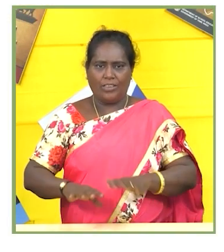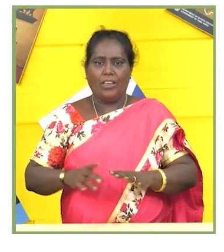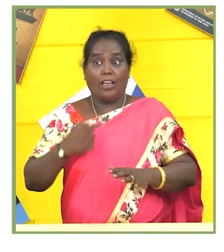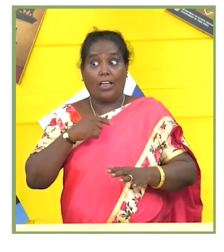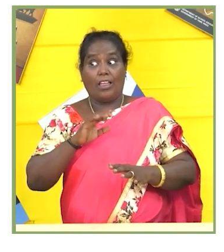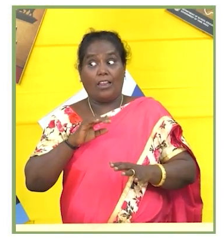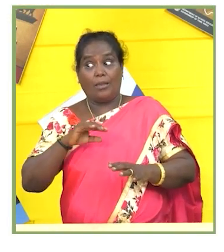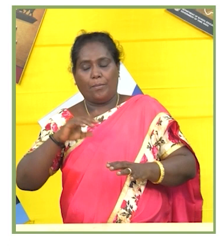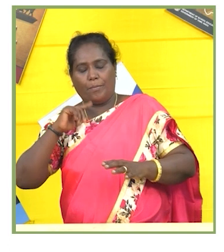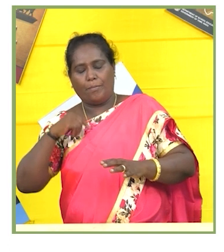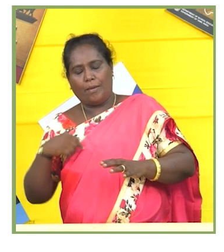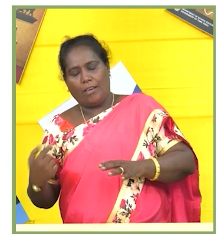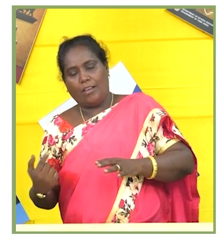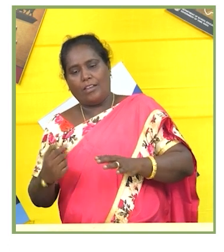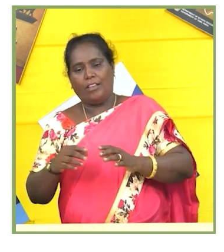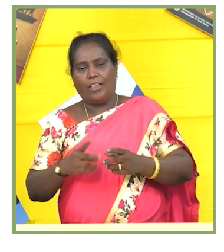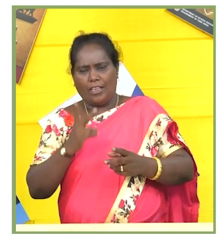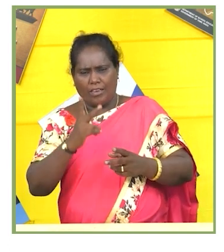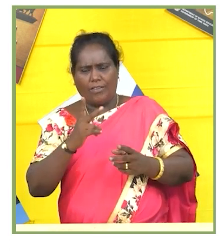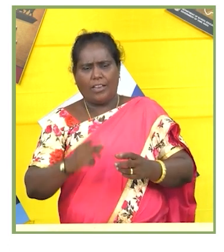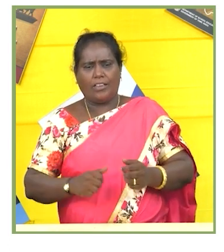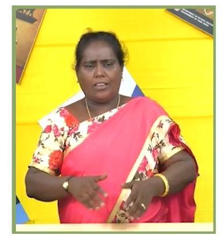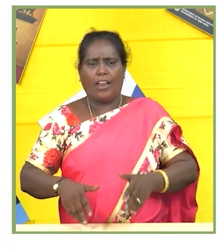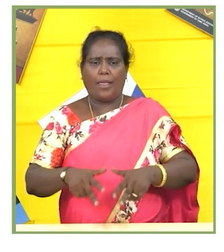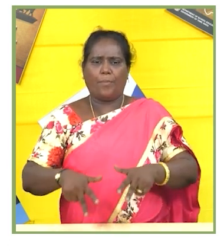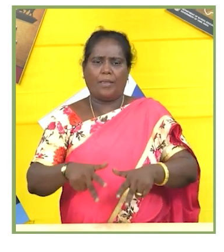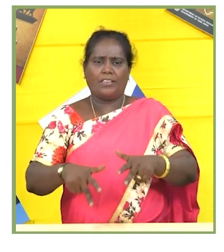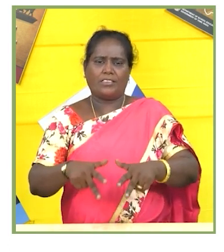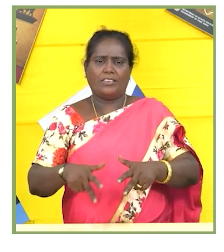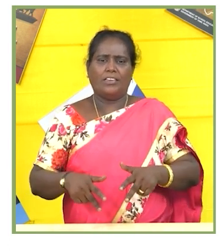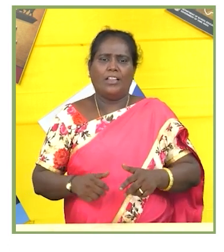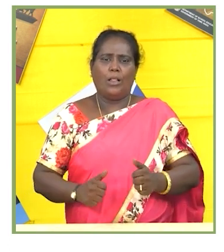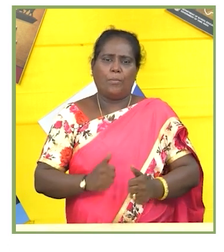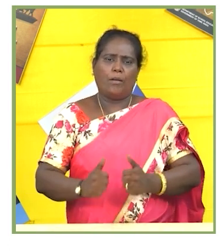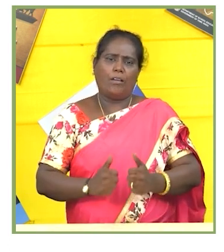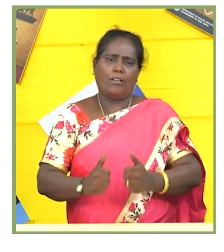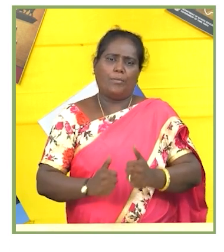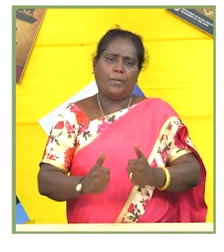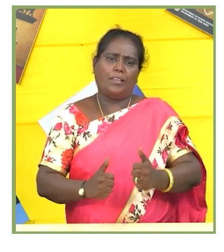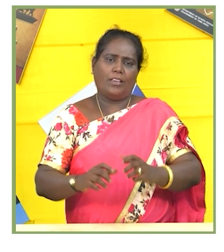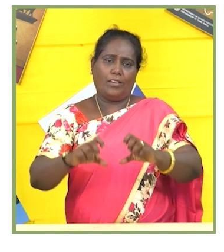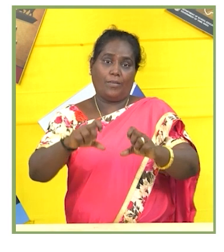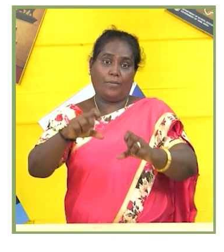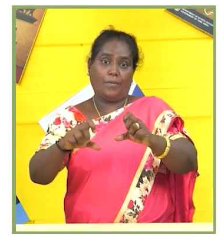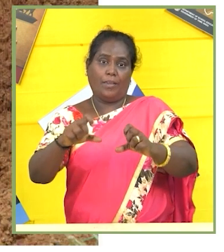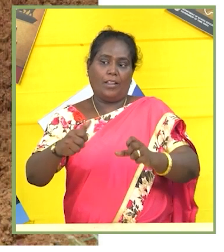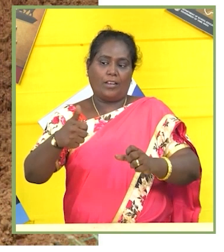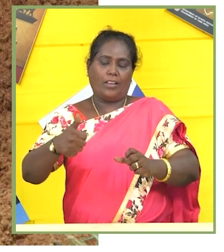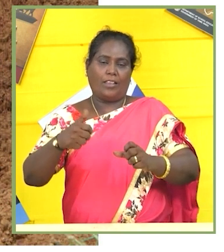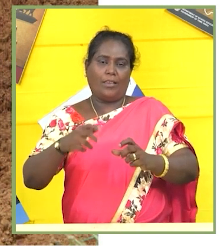தரப்படுகிறது. மேலும் நீச்சல் பயிற்சியும் காலை மாலை என இரு வேளைகளிலும் நடைப்பயிற்சியும்